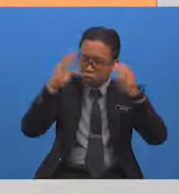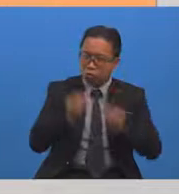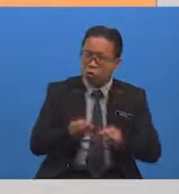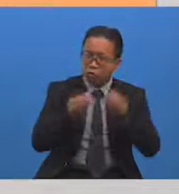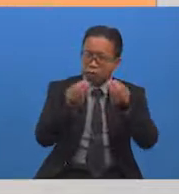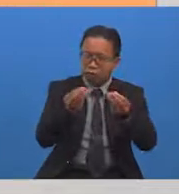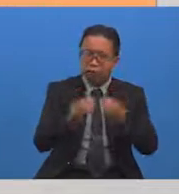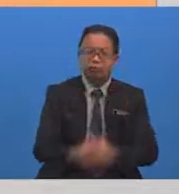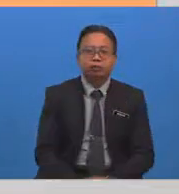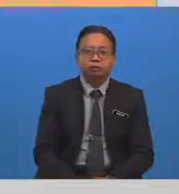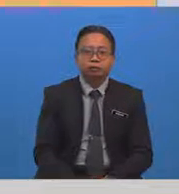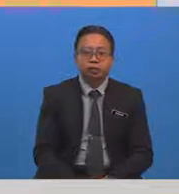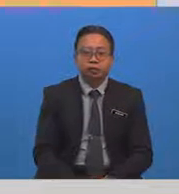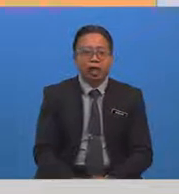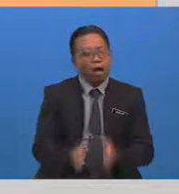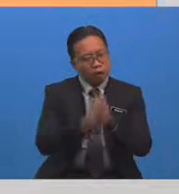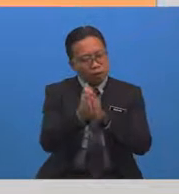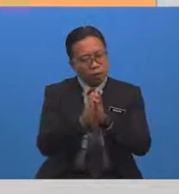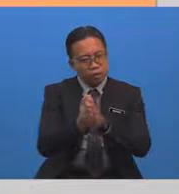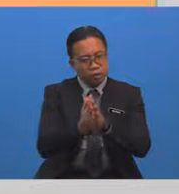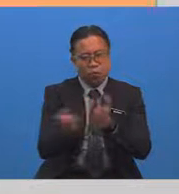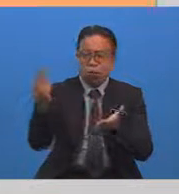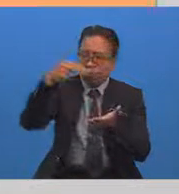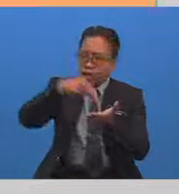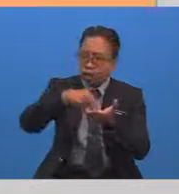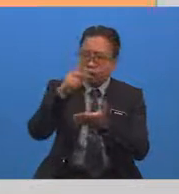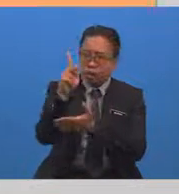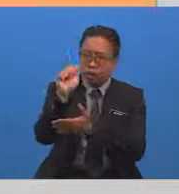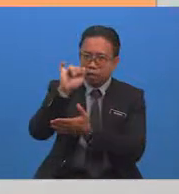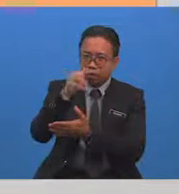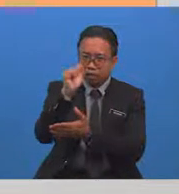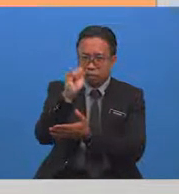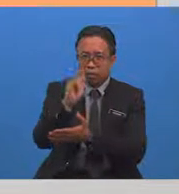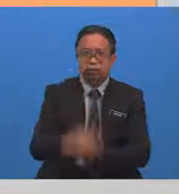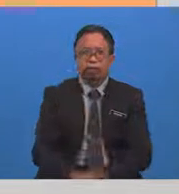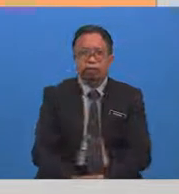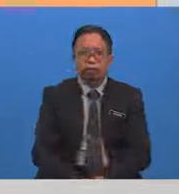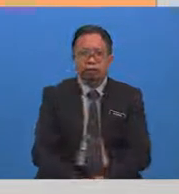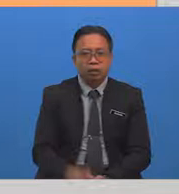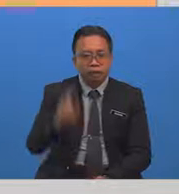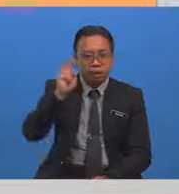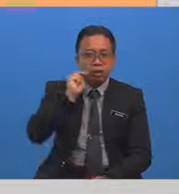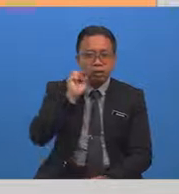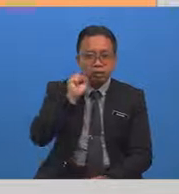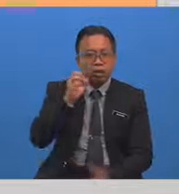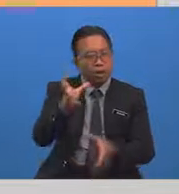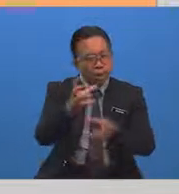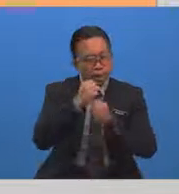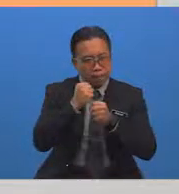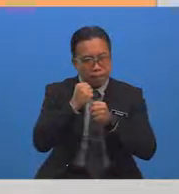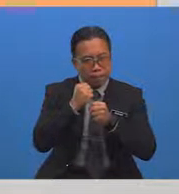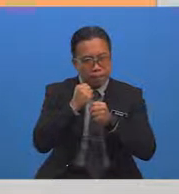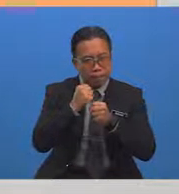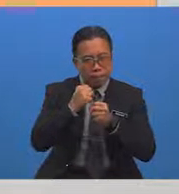guru-guru di samping rajin mengulang kaji pelajaran misal mendapat keputusan yang cemerlang